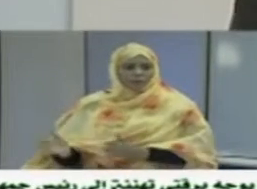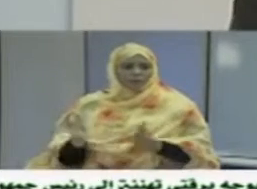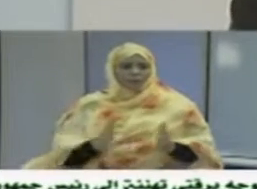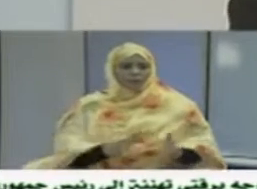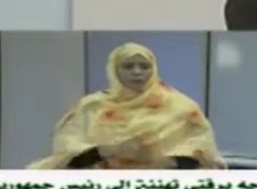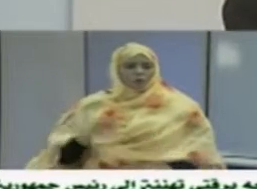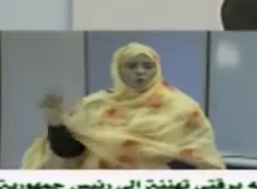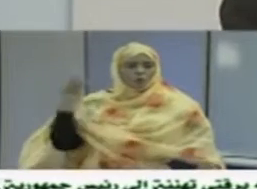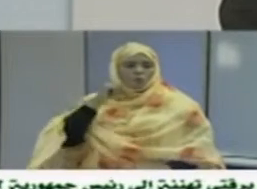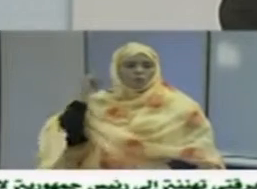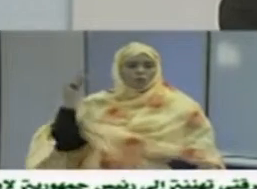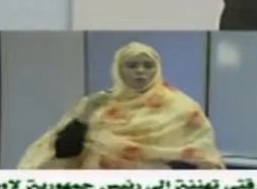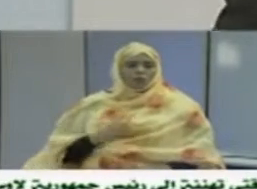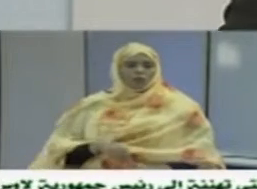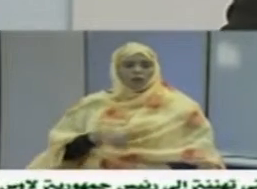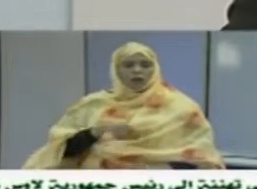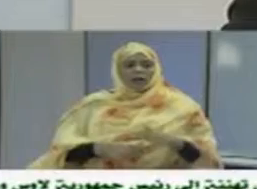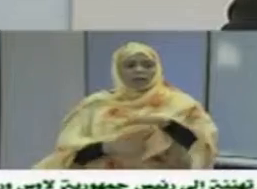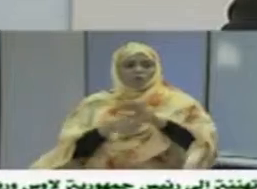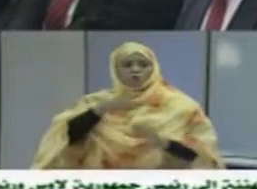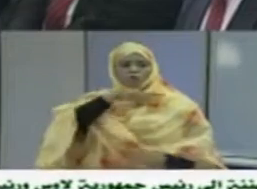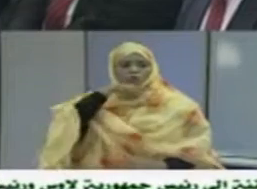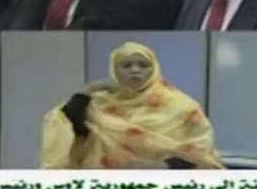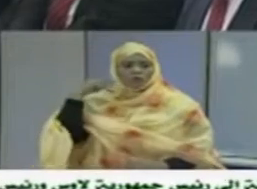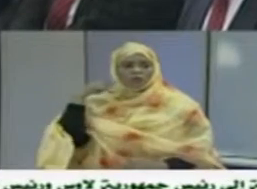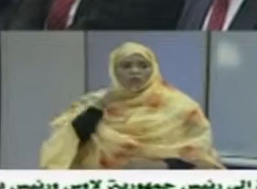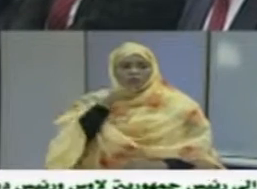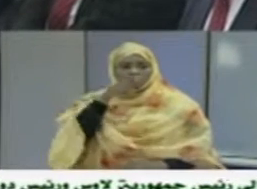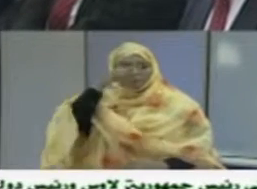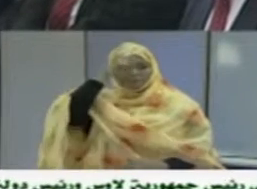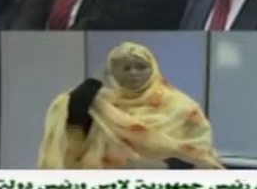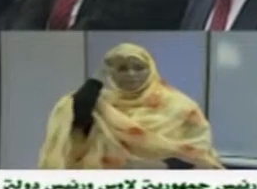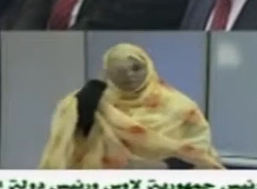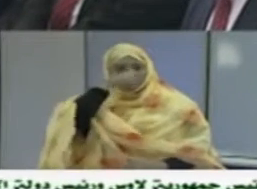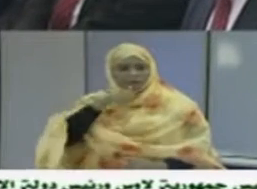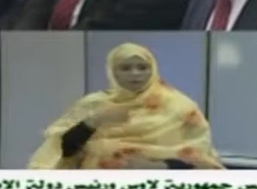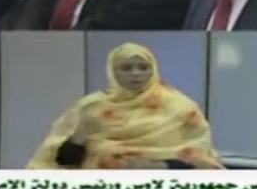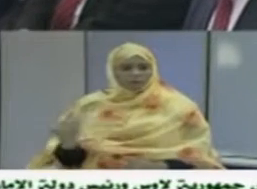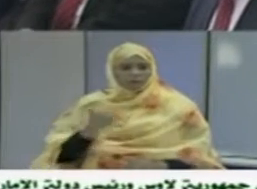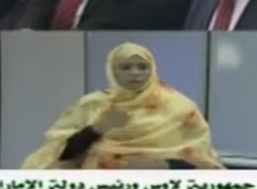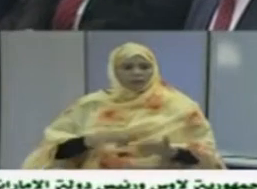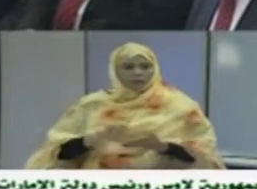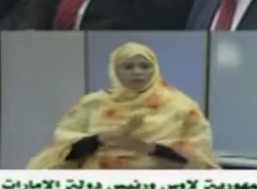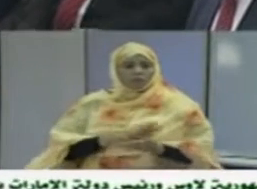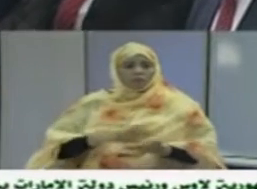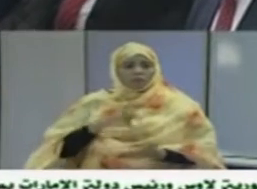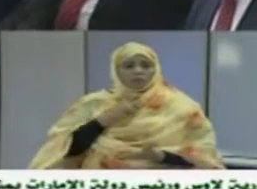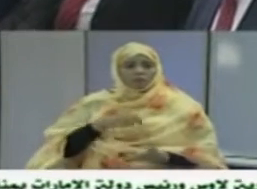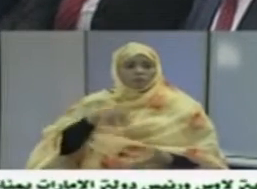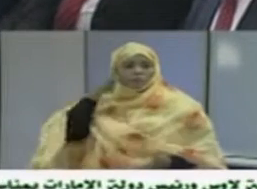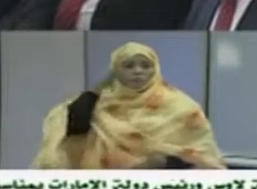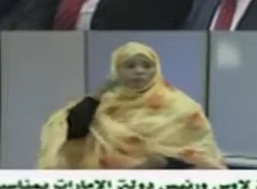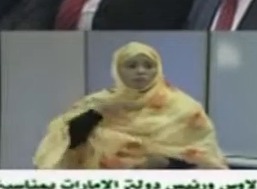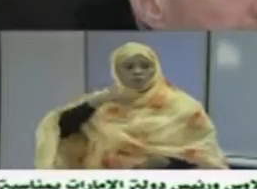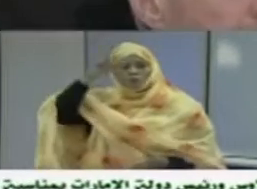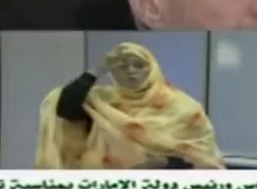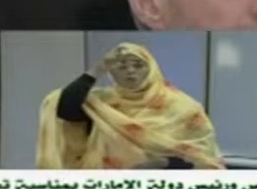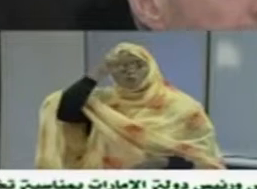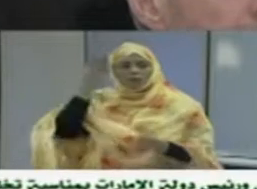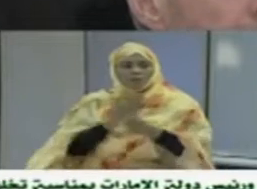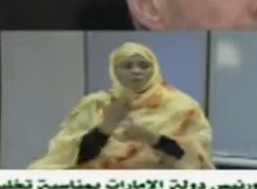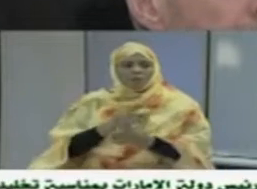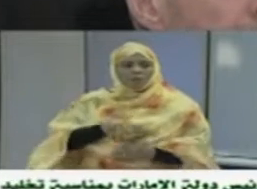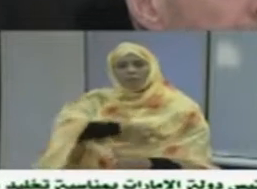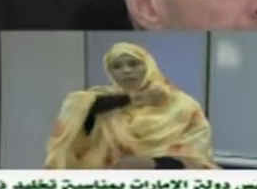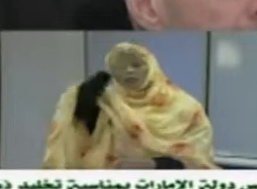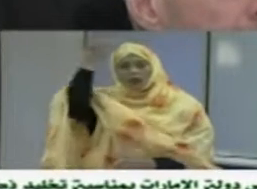دوليا، شن الرئيس الروسي فلاديمير بوتين اليوم في خطاب عن حالة الأمة هجوما شديدا على تركيا، مؤكدا